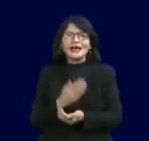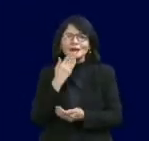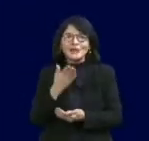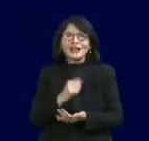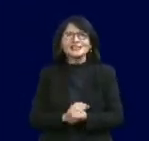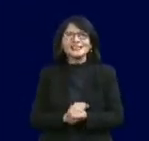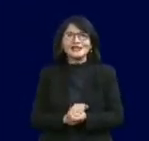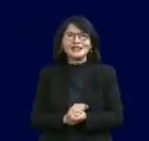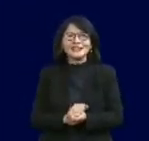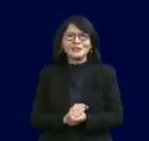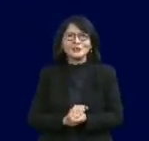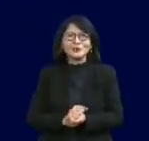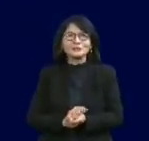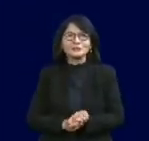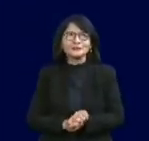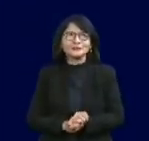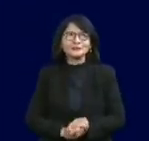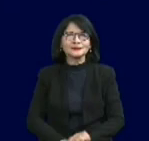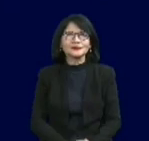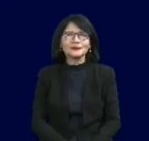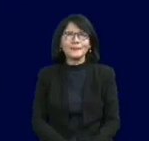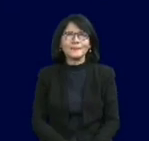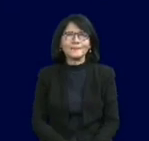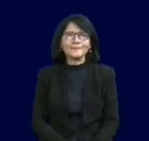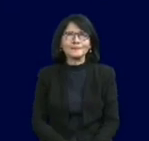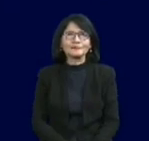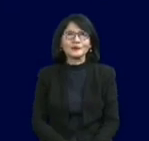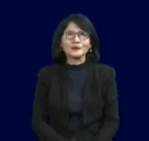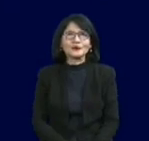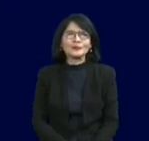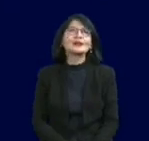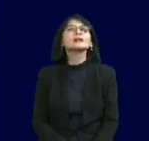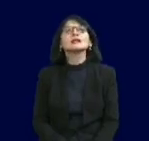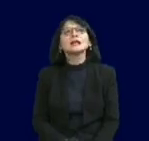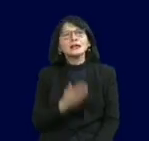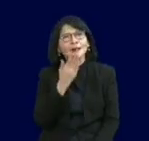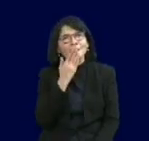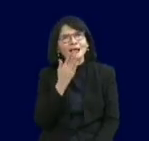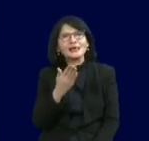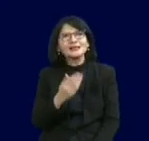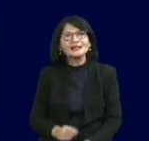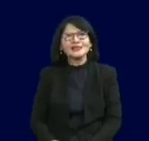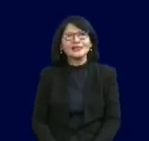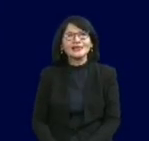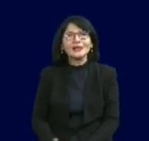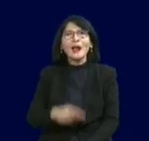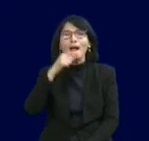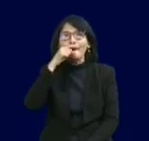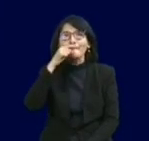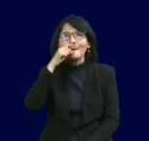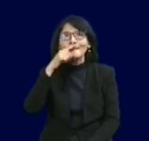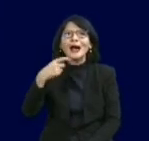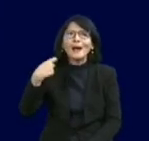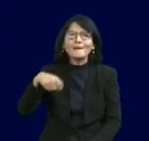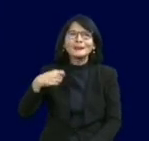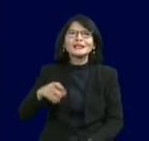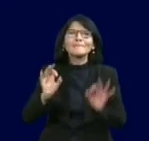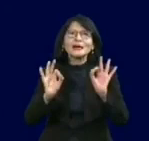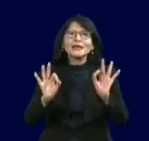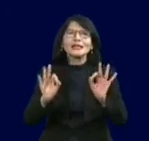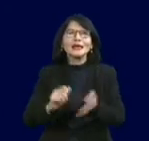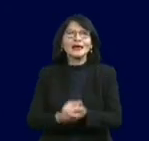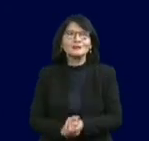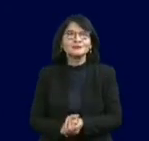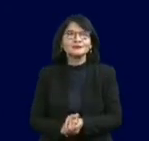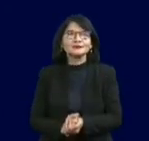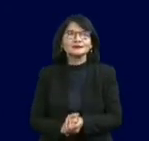Wassalamualaikum warahmatullahi wabarakatuh. Waalaikumsalam. Terima kasih banyak Bapak Nadiem Anwar Makarim atas paparannya.